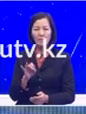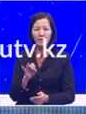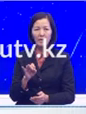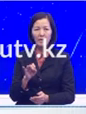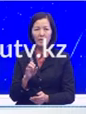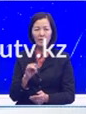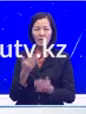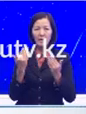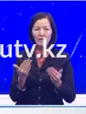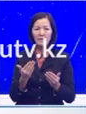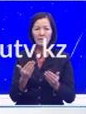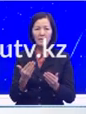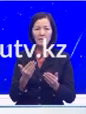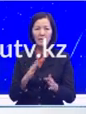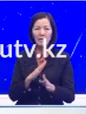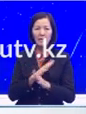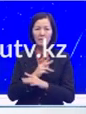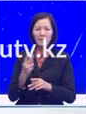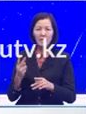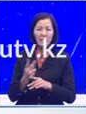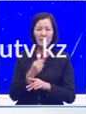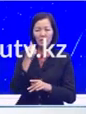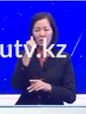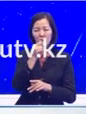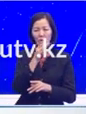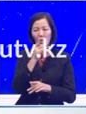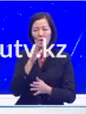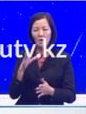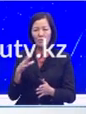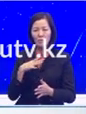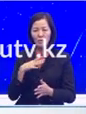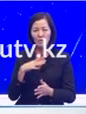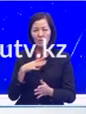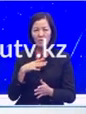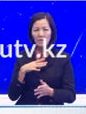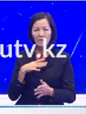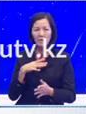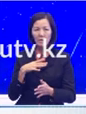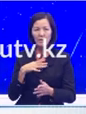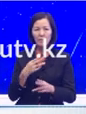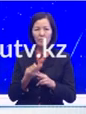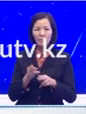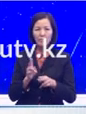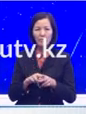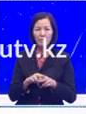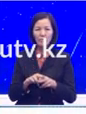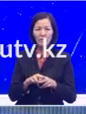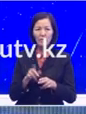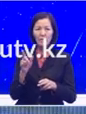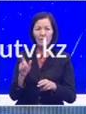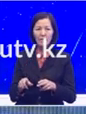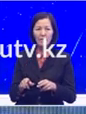ортамыздан кеткеніне де міне 2 жылға уақыт болып қалыпты. Бұл кісі енді